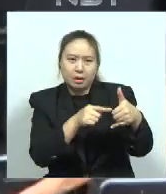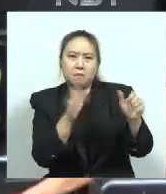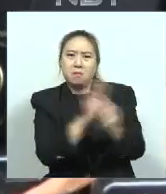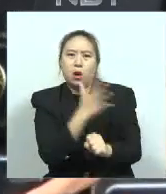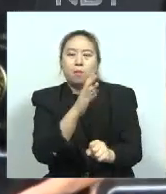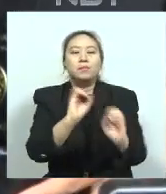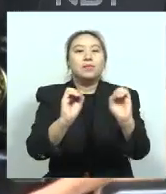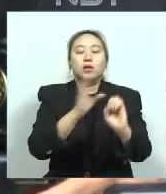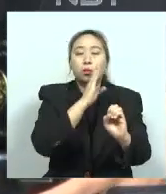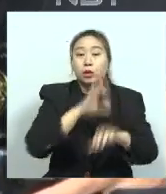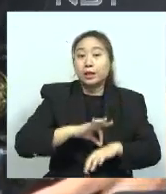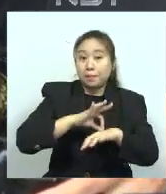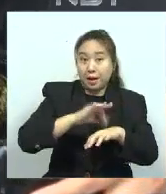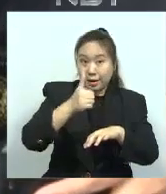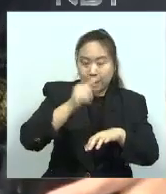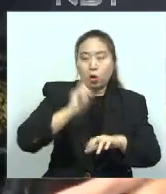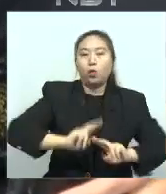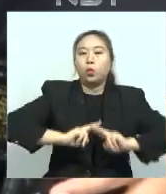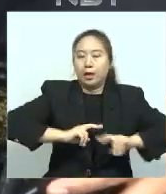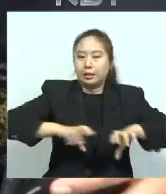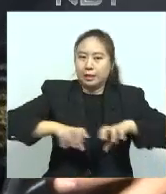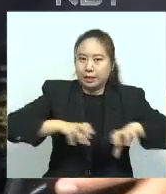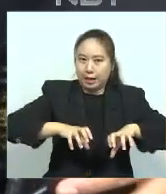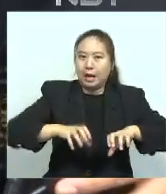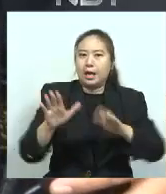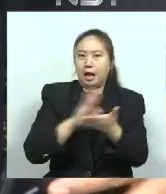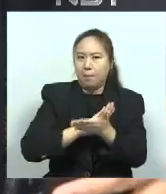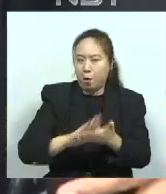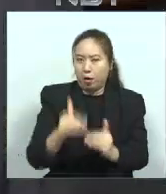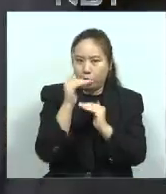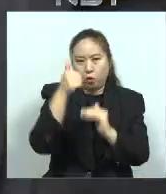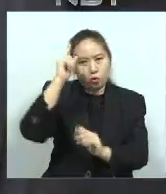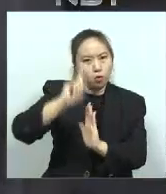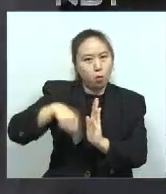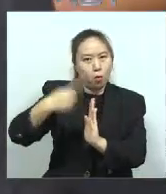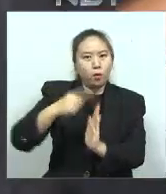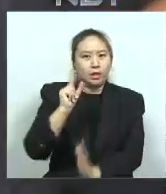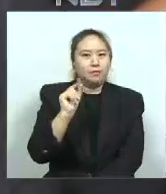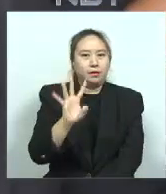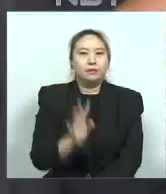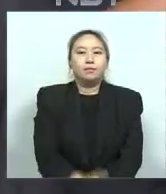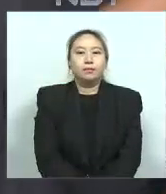ได้รับการดำรงตำแหน่งก็ต้องเคลียร์คุณสมบัติให้จบภายใน24ชั่วโมงค่ะ